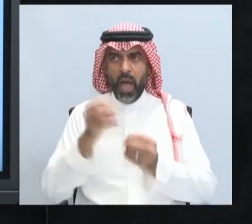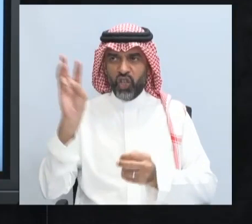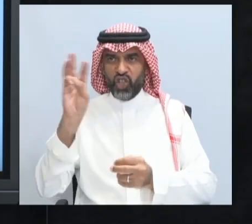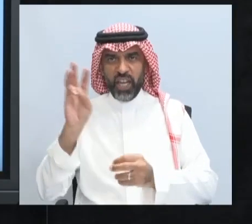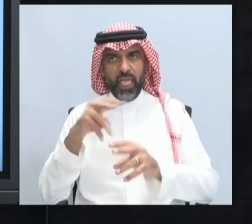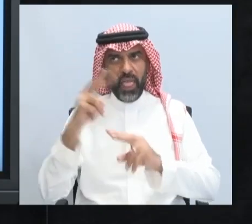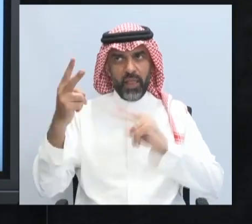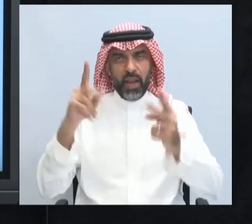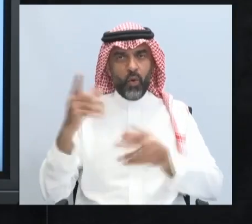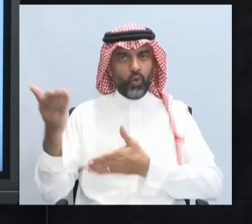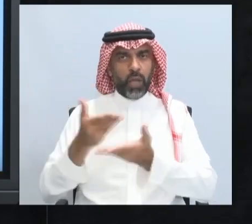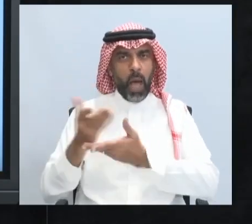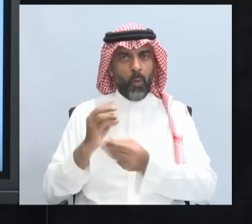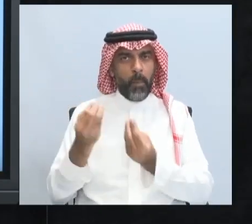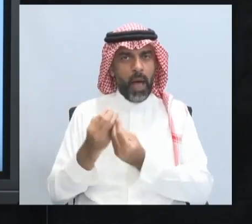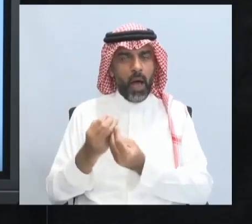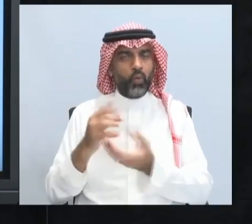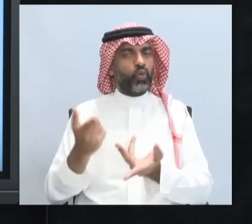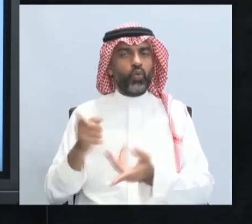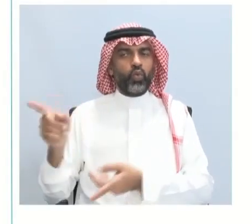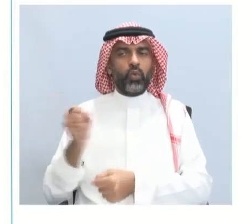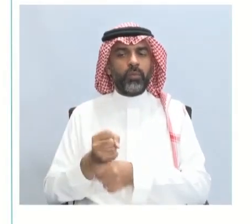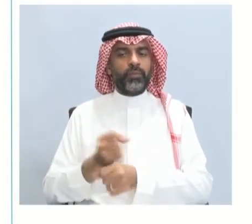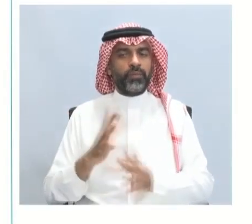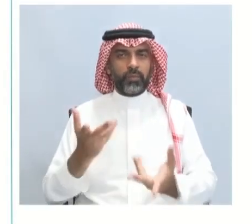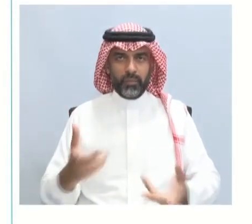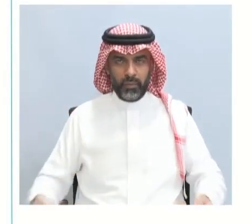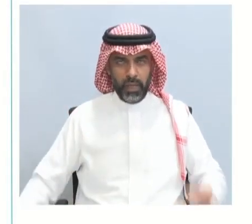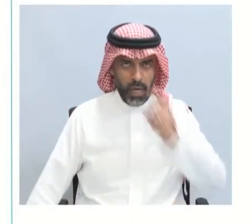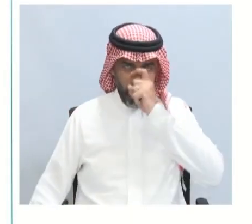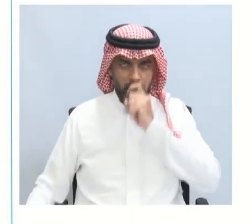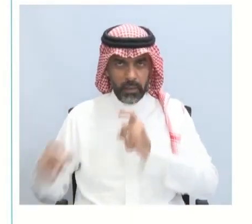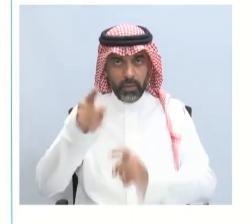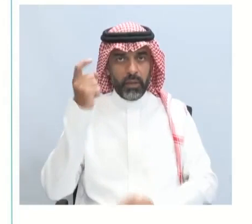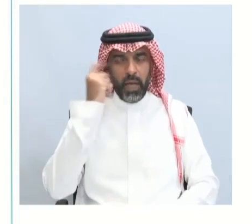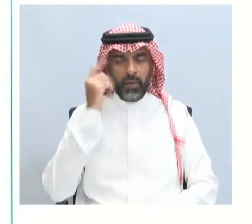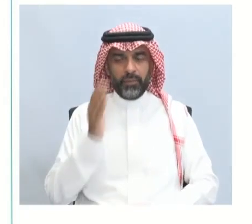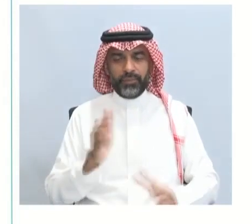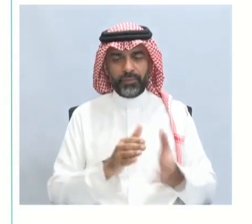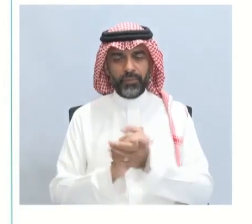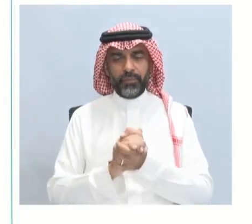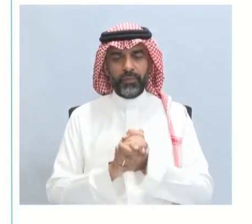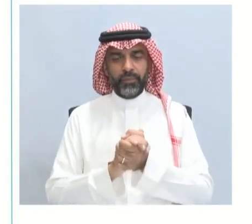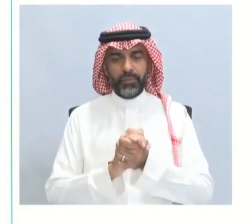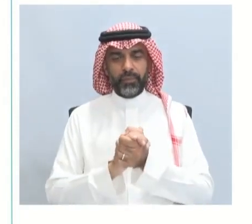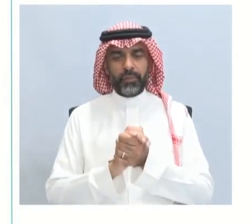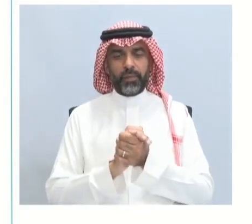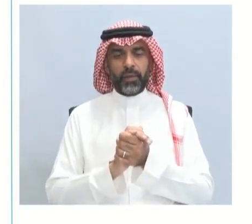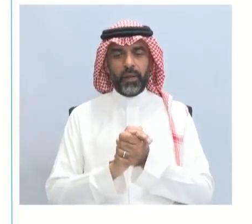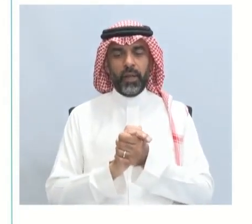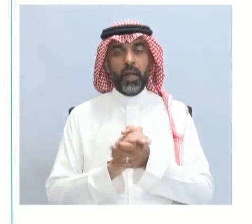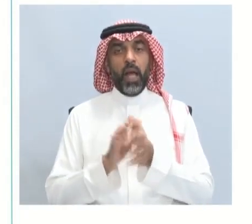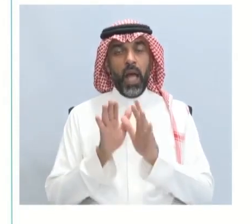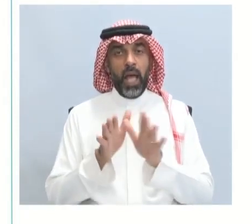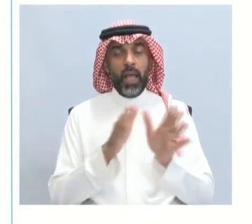بالتاكيد لابد ان تفهم هذه العلاقه ومن مع من يتعامل المدير ايضا اذا كان هنالك